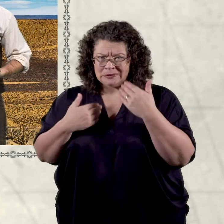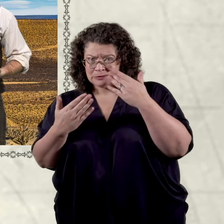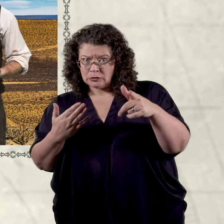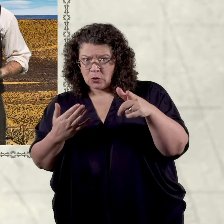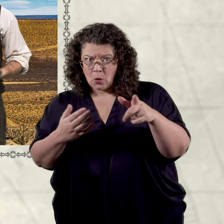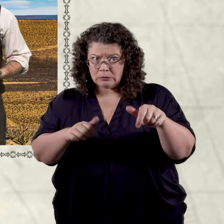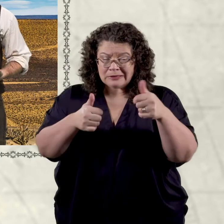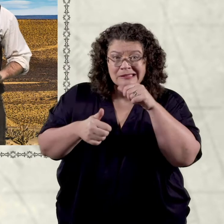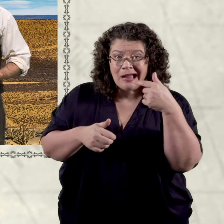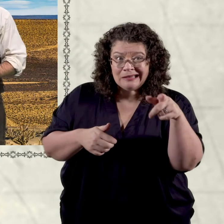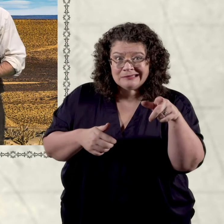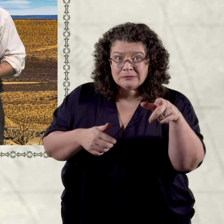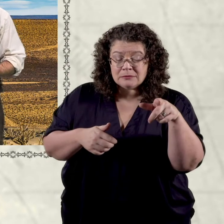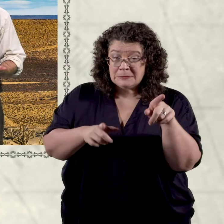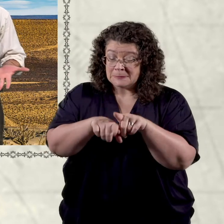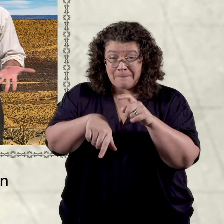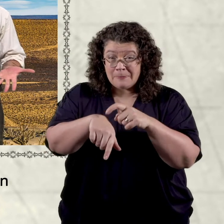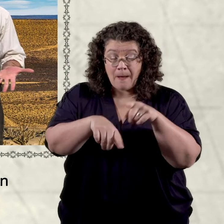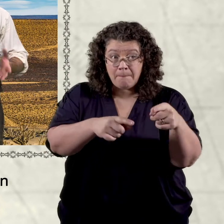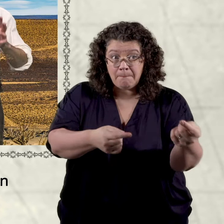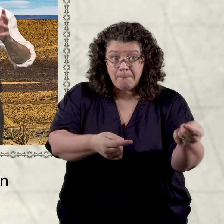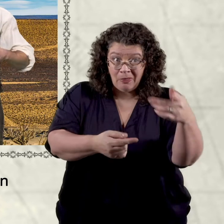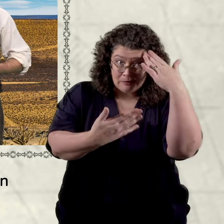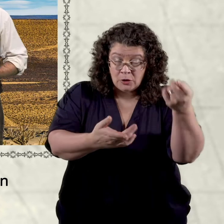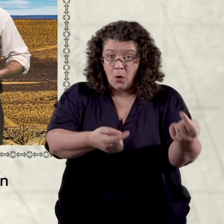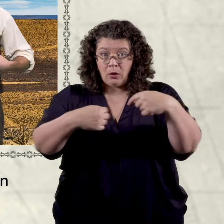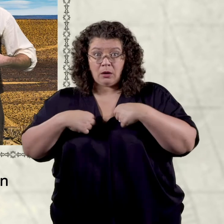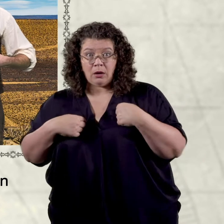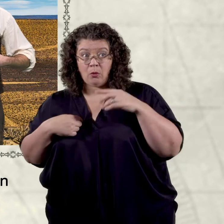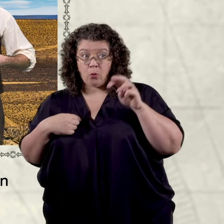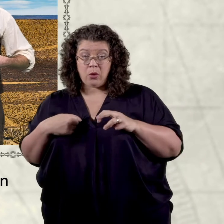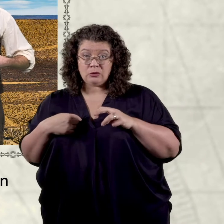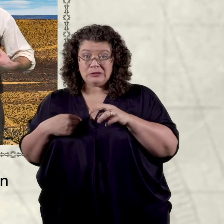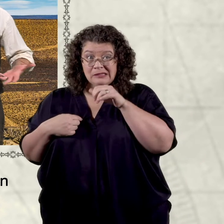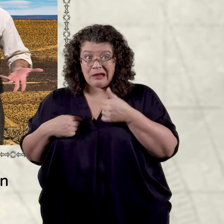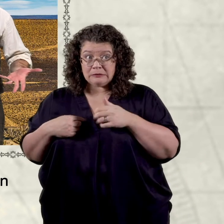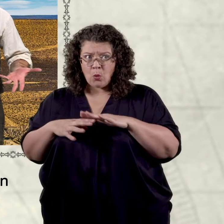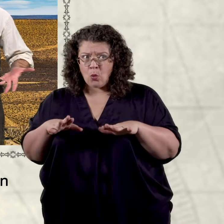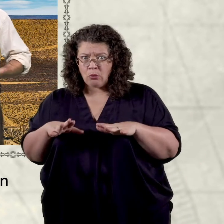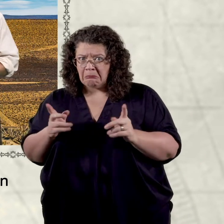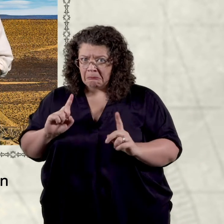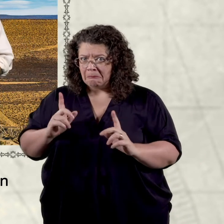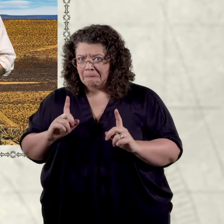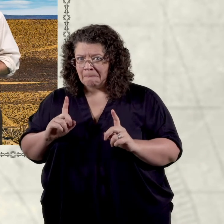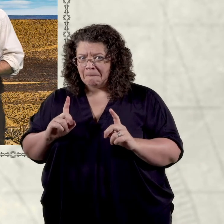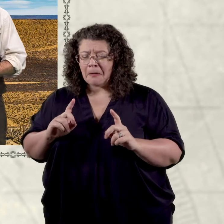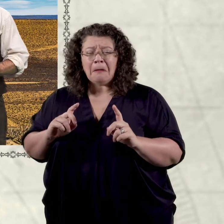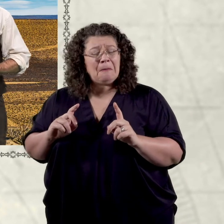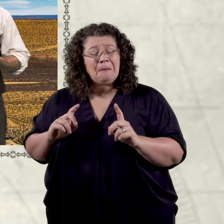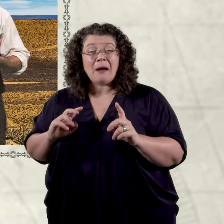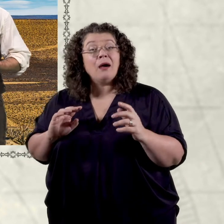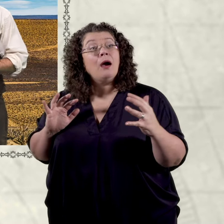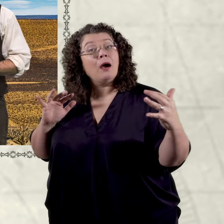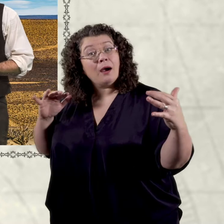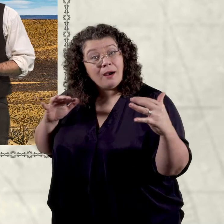os oedd yr Indiaid yn bobl neis neu beidio. A'r un peth, oedden nhw ddim yn gwybod os oedden ni, y Cymry, yn bobl neis ei peidio. Ond ar